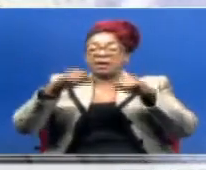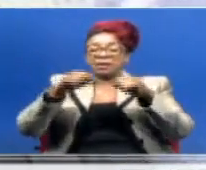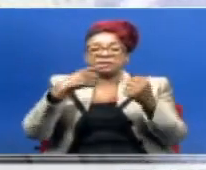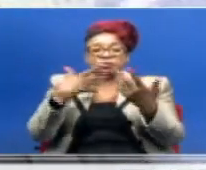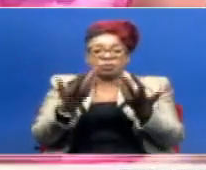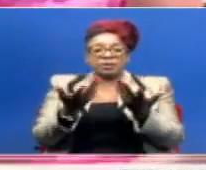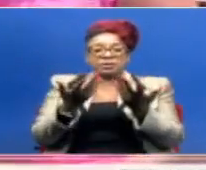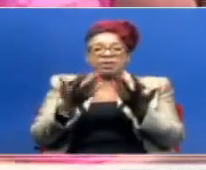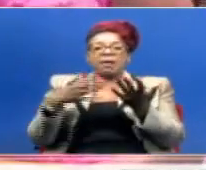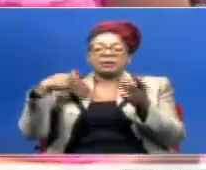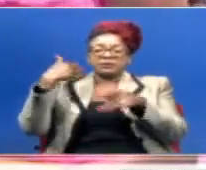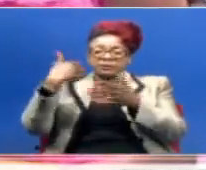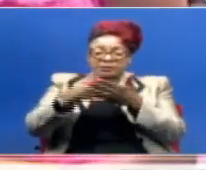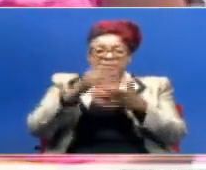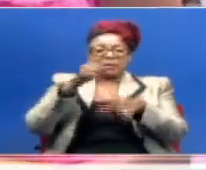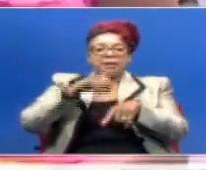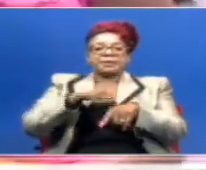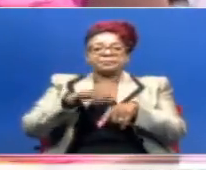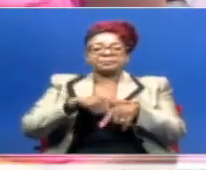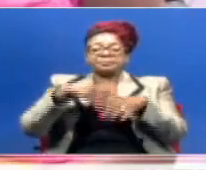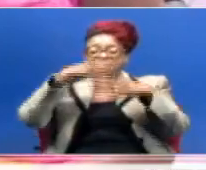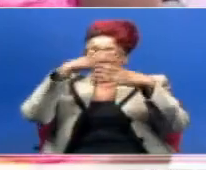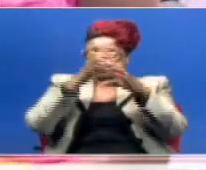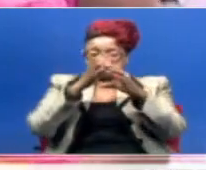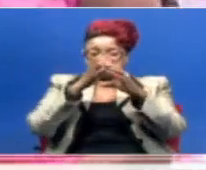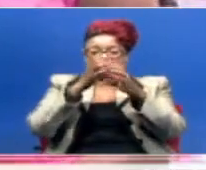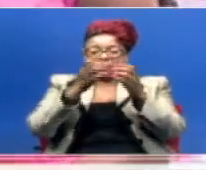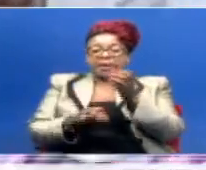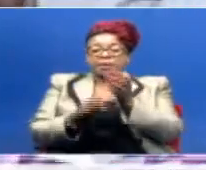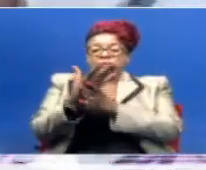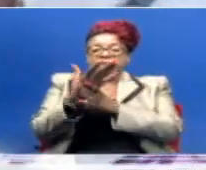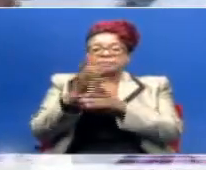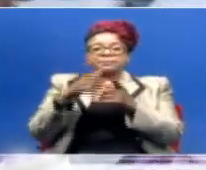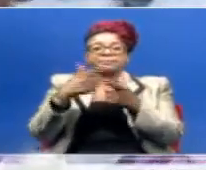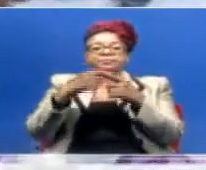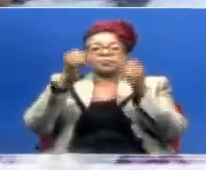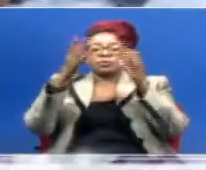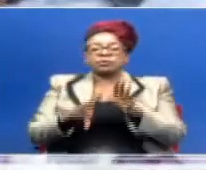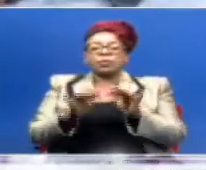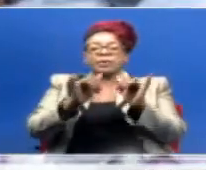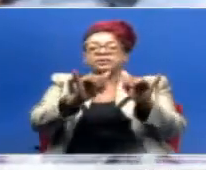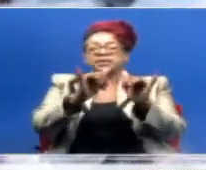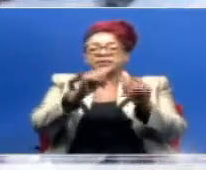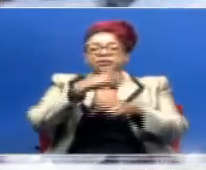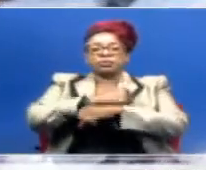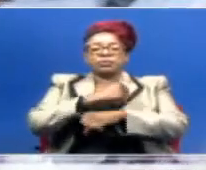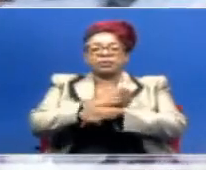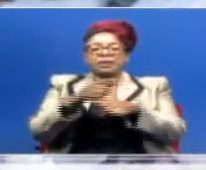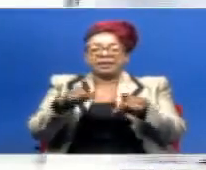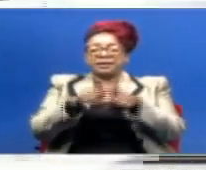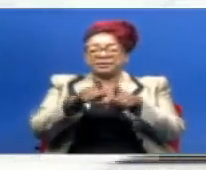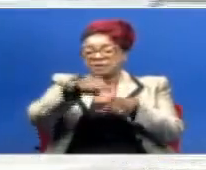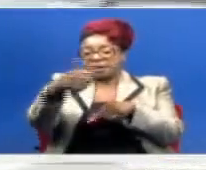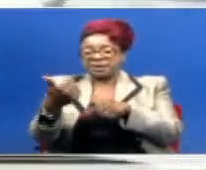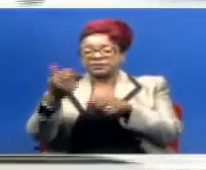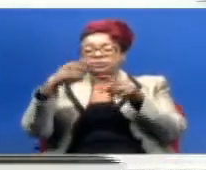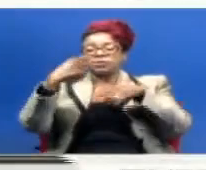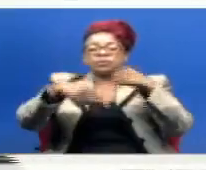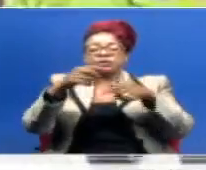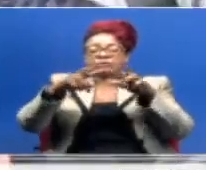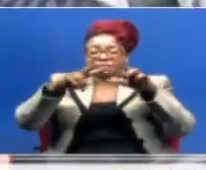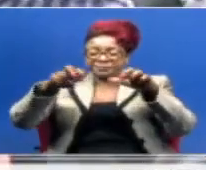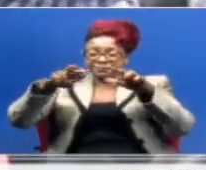wakati matokeo ya maabara yatakapotolewa, wanafunzi watasalia shuleni, huku 95 wakiendelea kuchunguzwa kwa makini